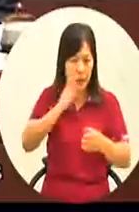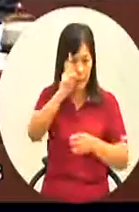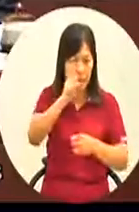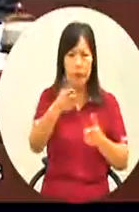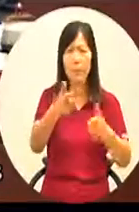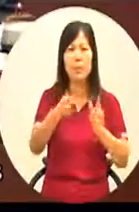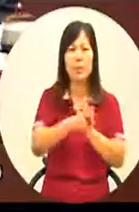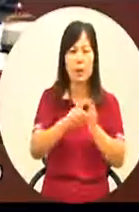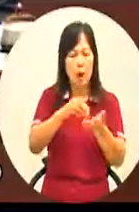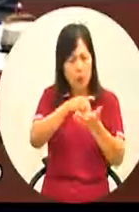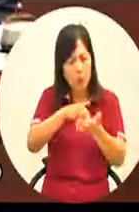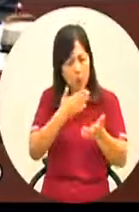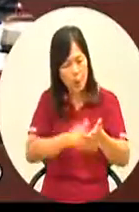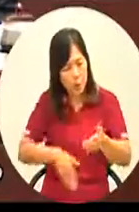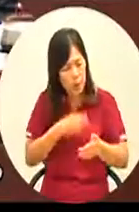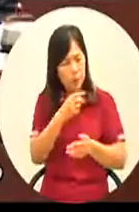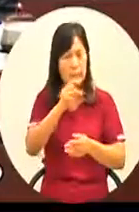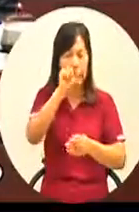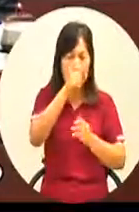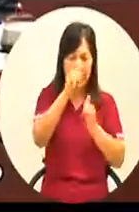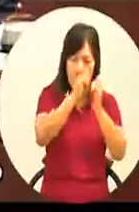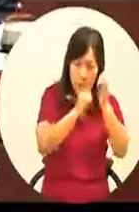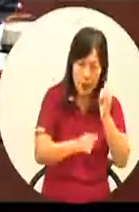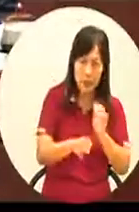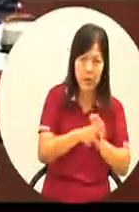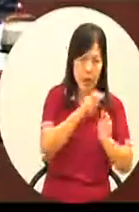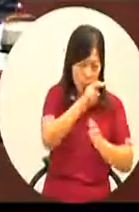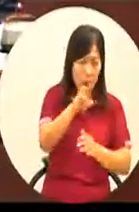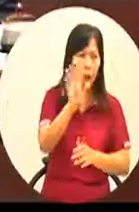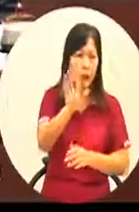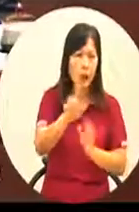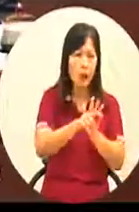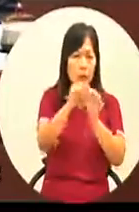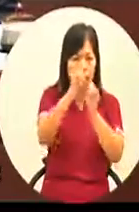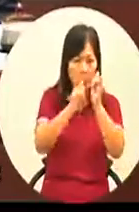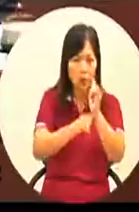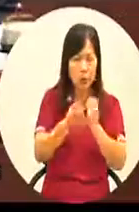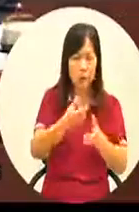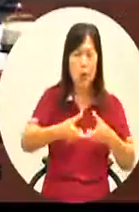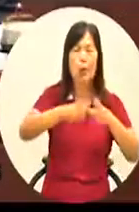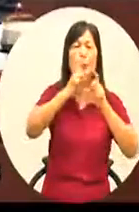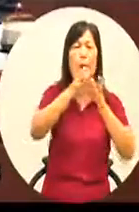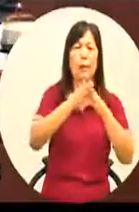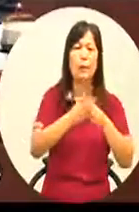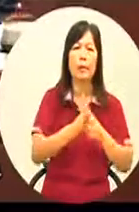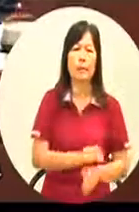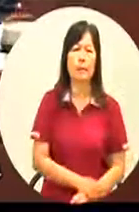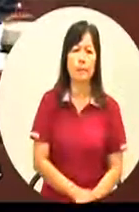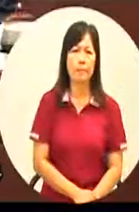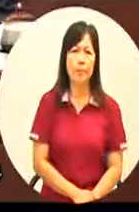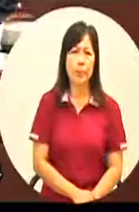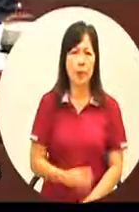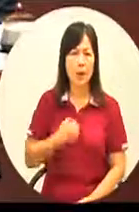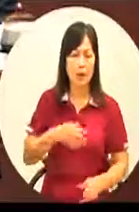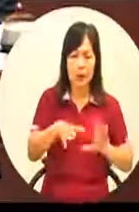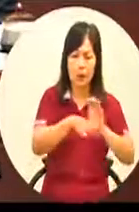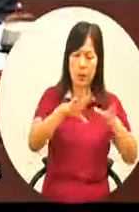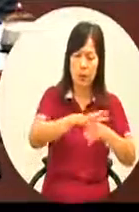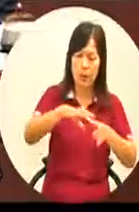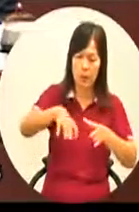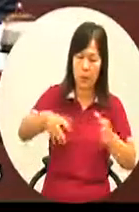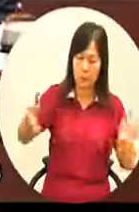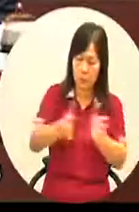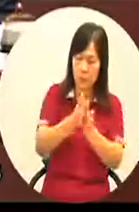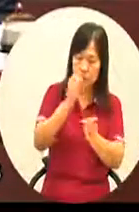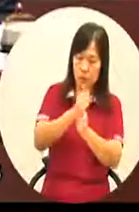些软体，特别是这些历史可以被看见的这些故事找回来。我想我也会跟我们文化局一起来努力